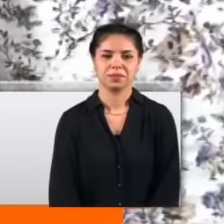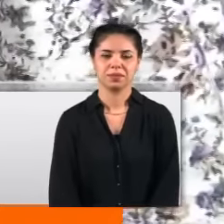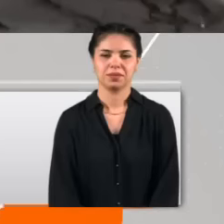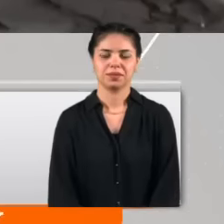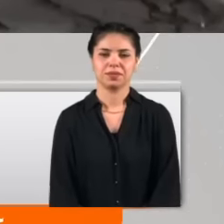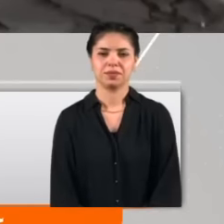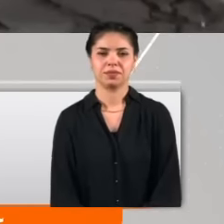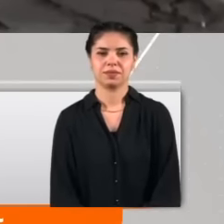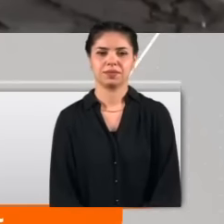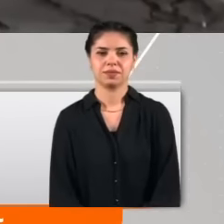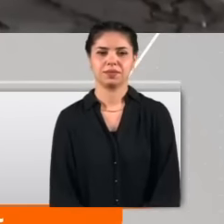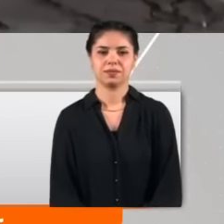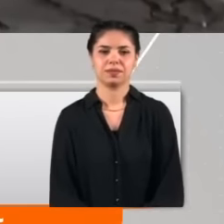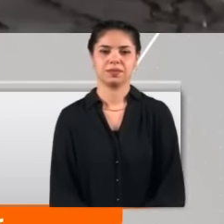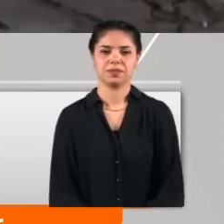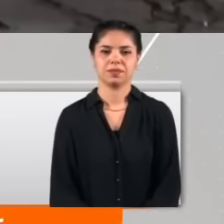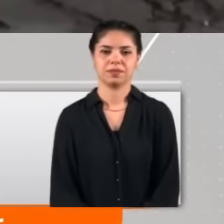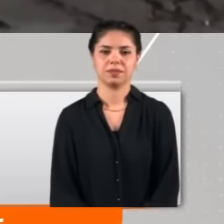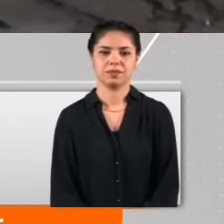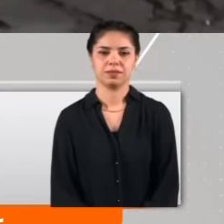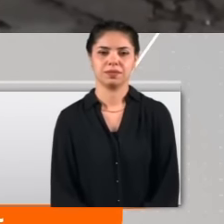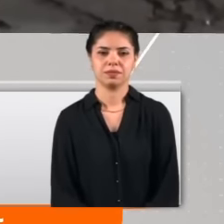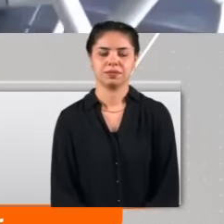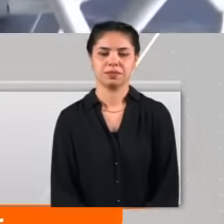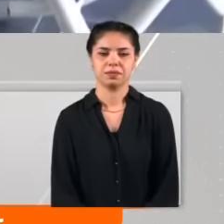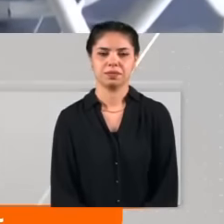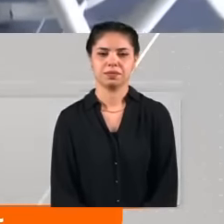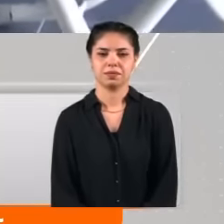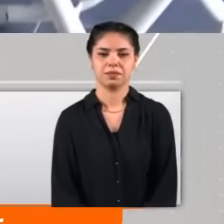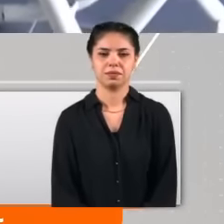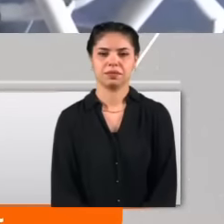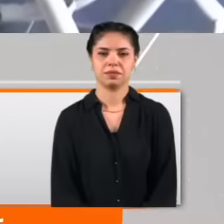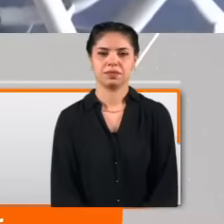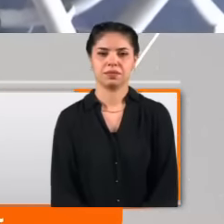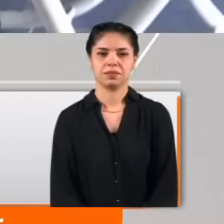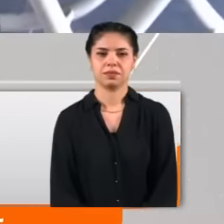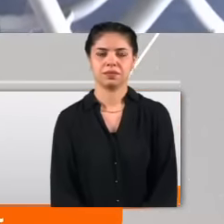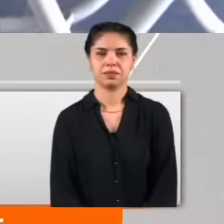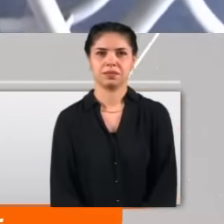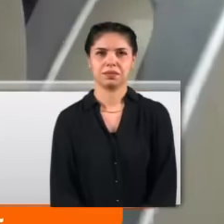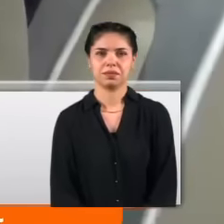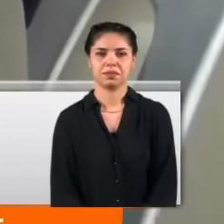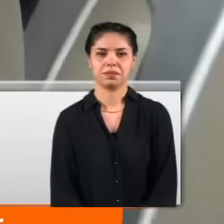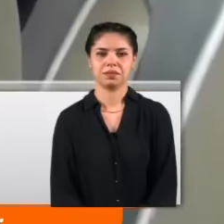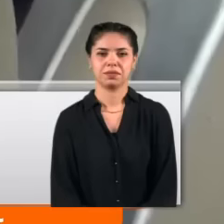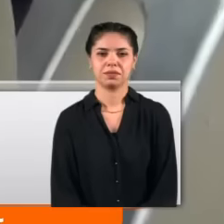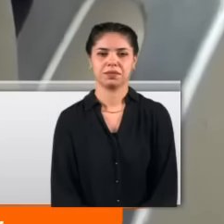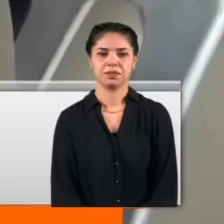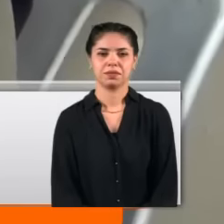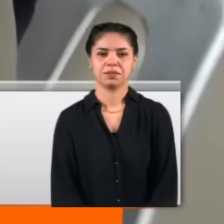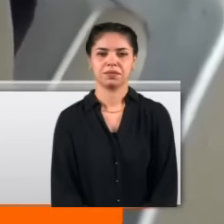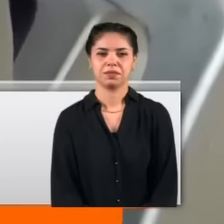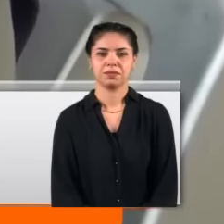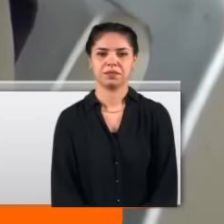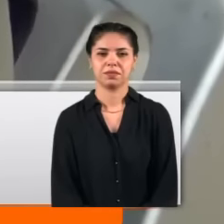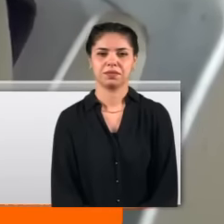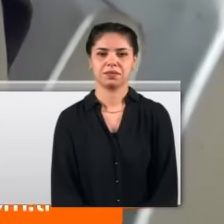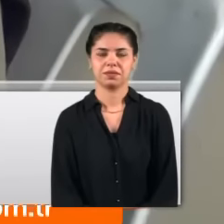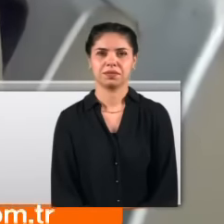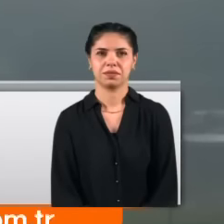soğuk. Yazımız bu. Yazımız yok daha doğrusu. Temmuz ayındayız. Hala daha biz sobalarımız kurulu. Yazın ortasındayız. Böyle bir soğuk